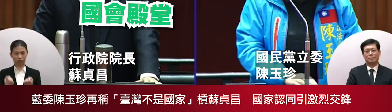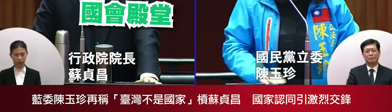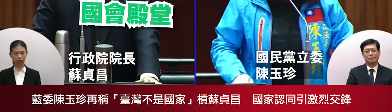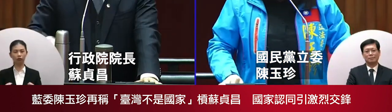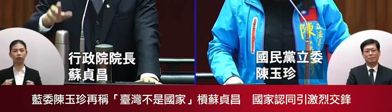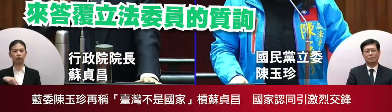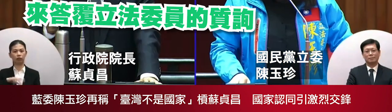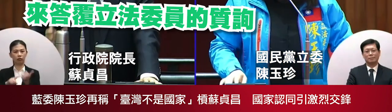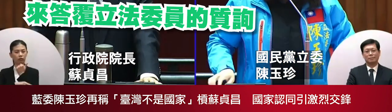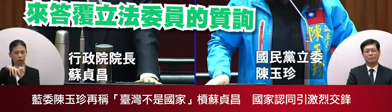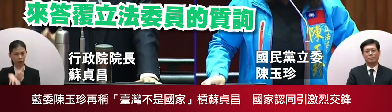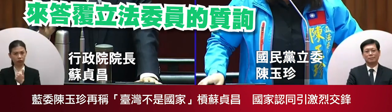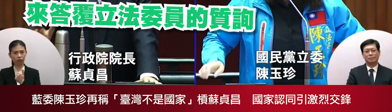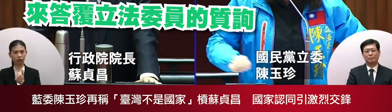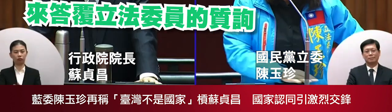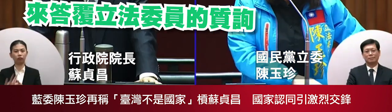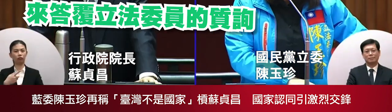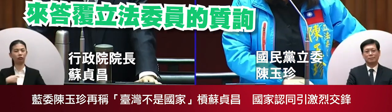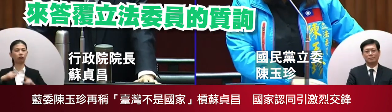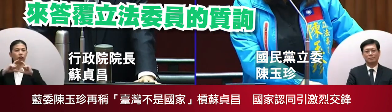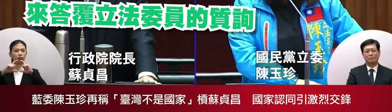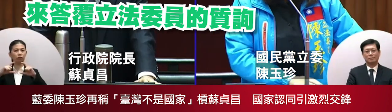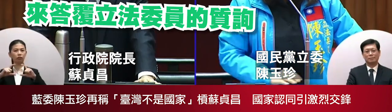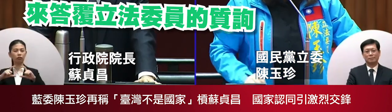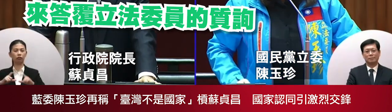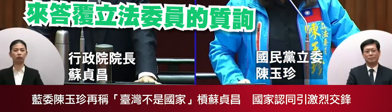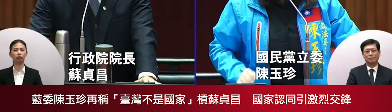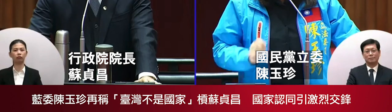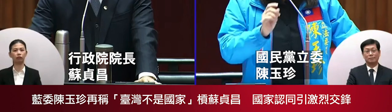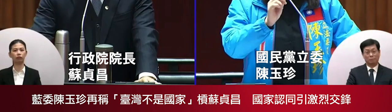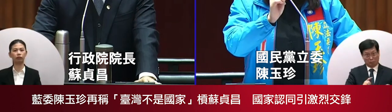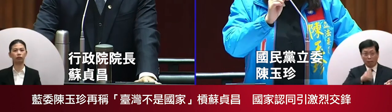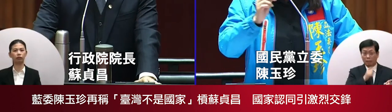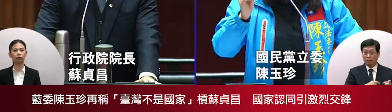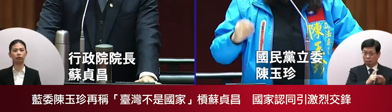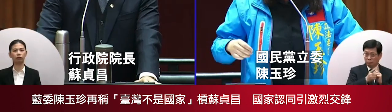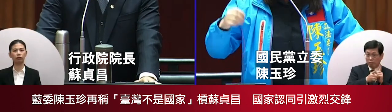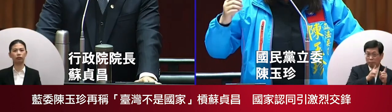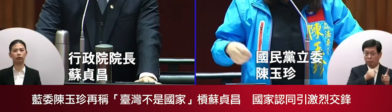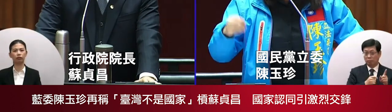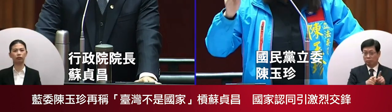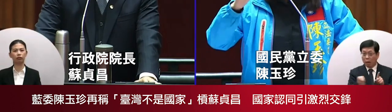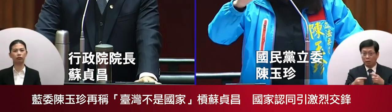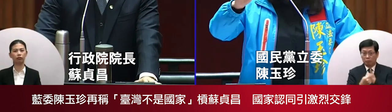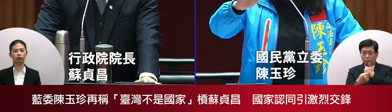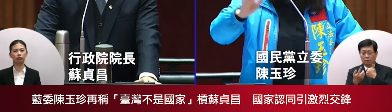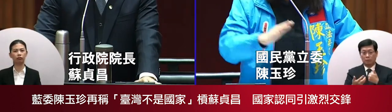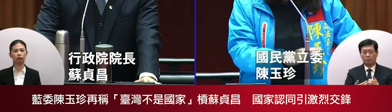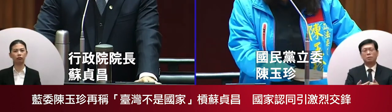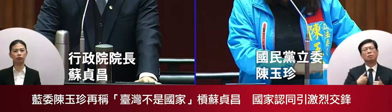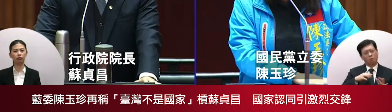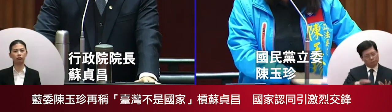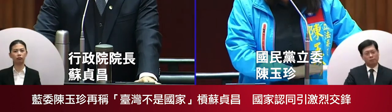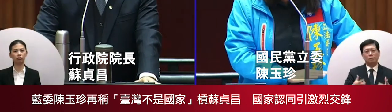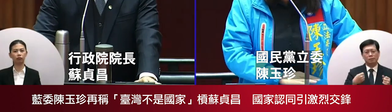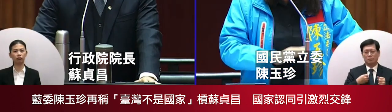殿堂来答复立法委员的质询， 但是你都一直在故意的要挑起这个院长。我